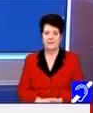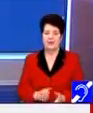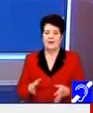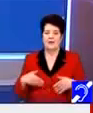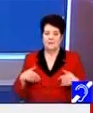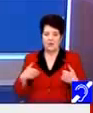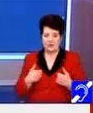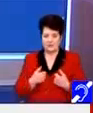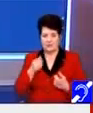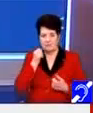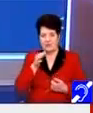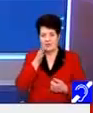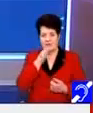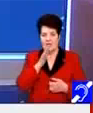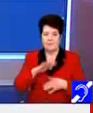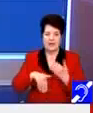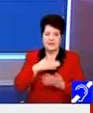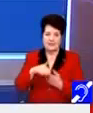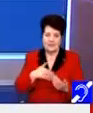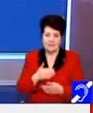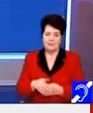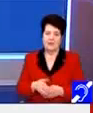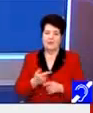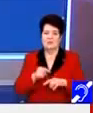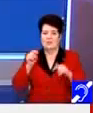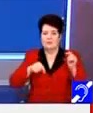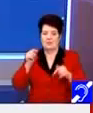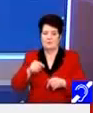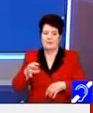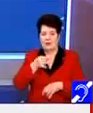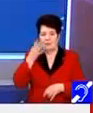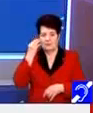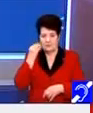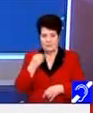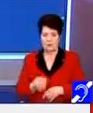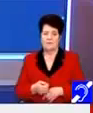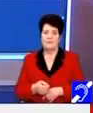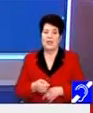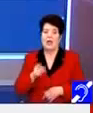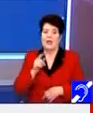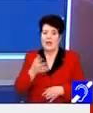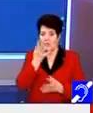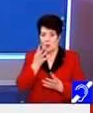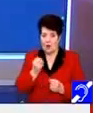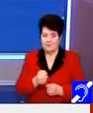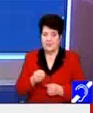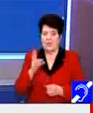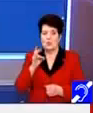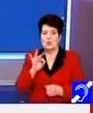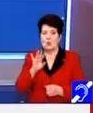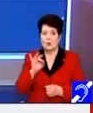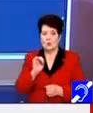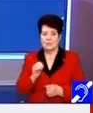Bun găsit! Mâine vremea va fi instabilă și cu șanse mari de precipitații în Republica Moldova. La noapte cerul va fi noros, iar minimele